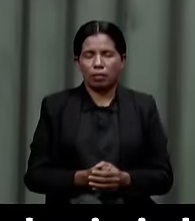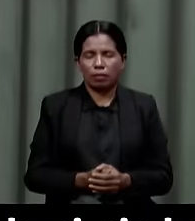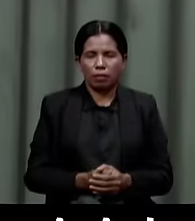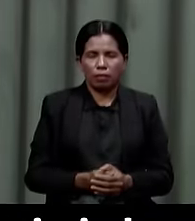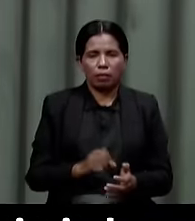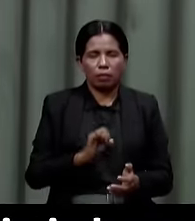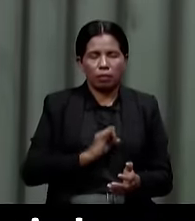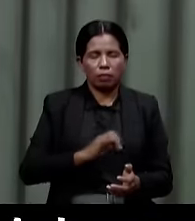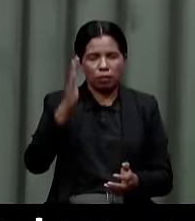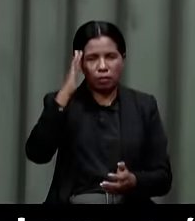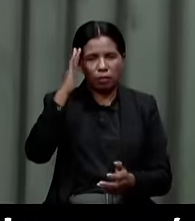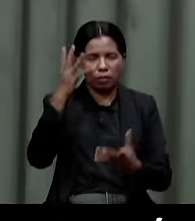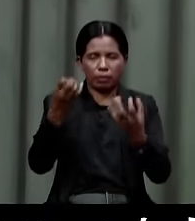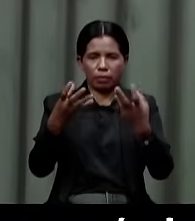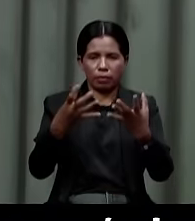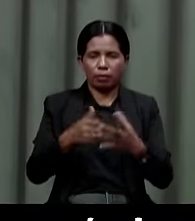atu